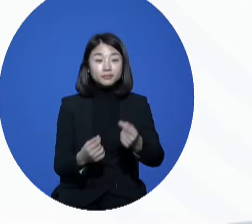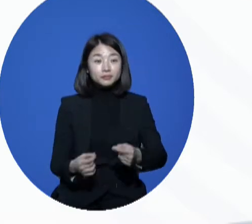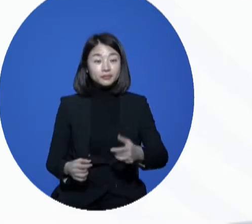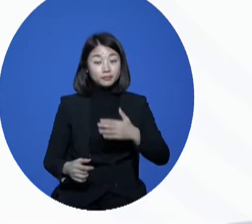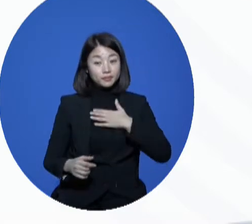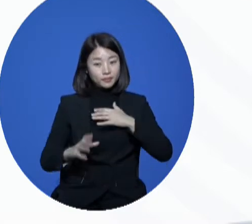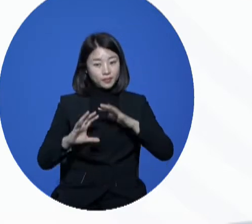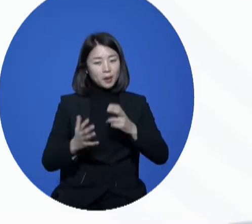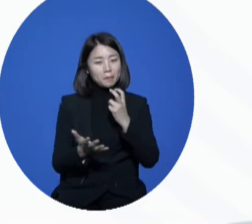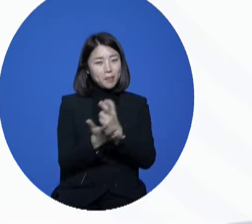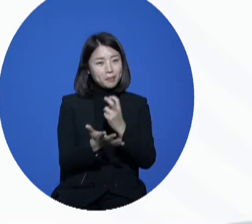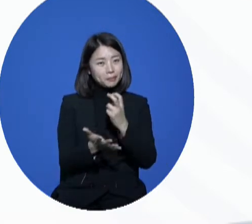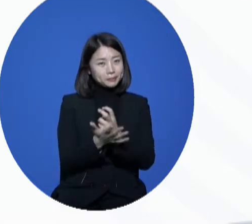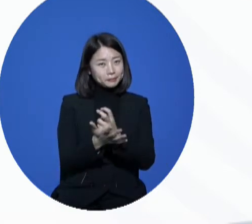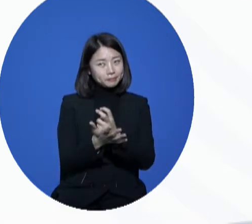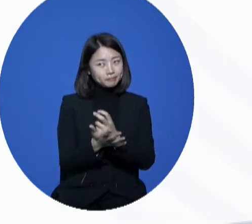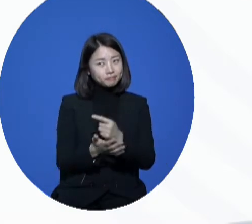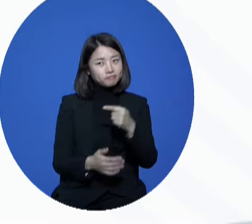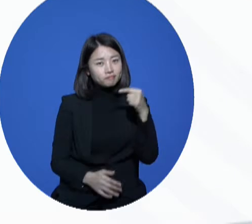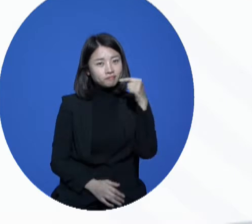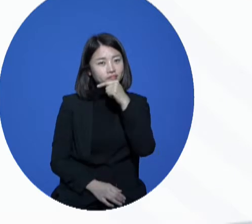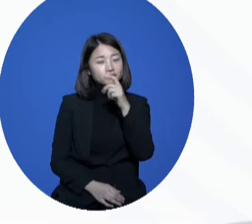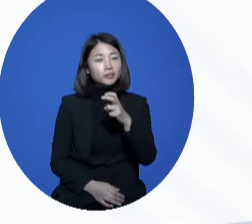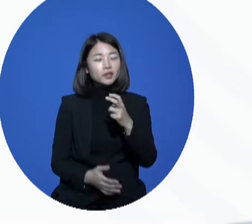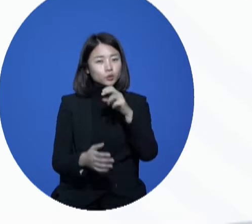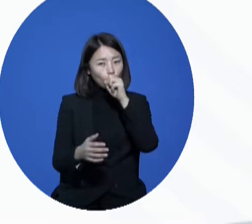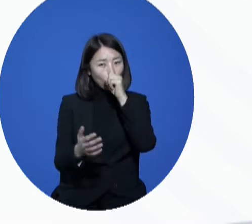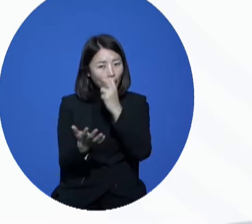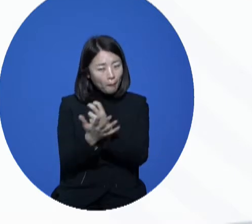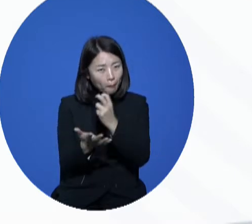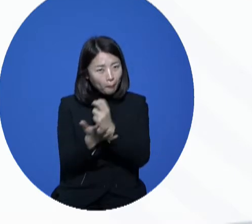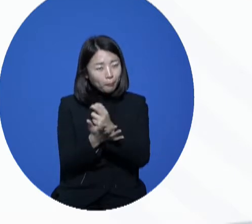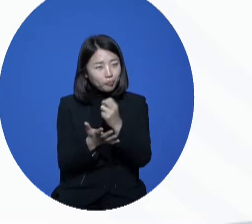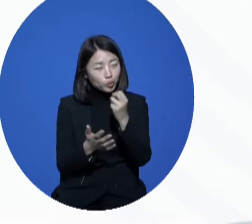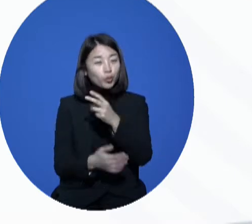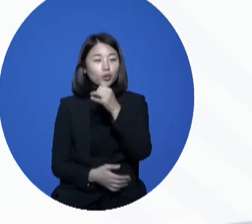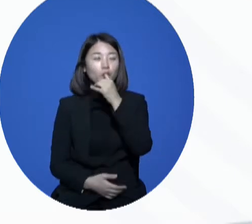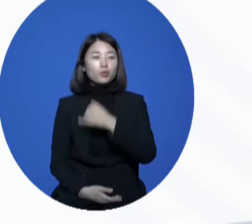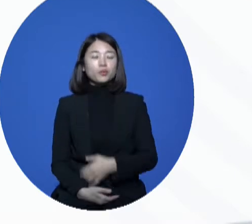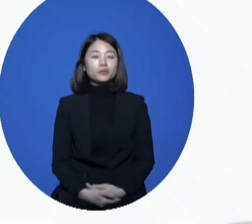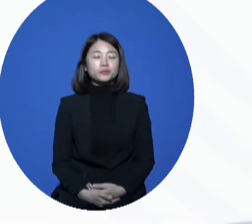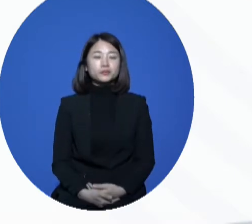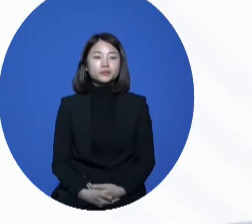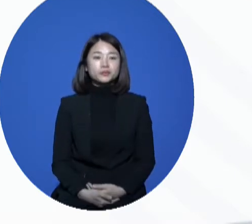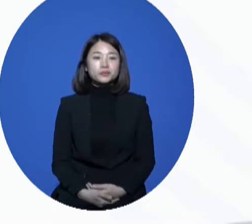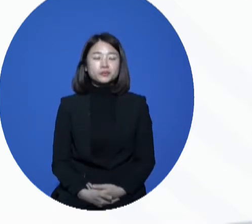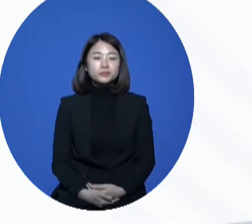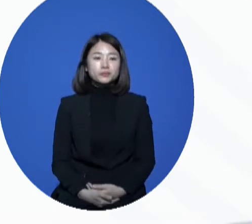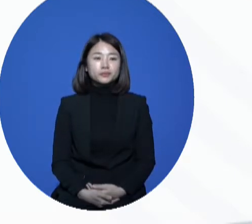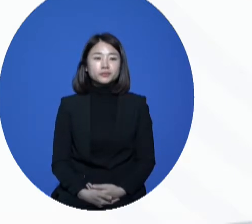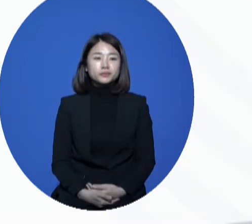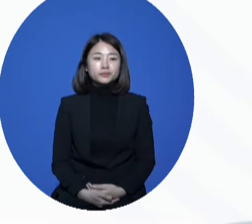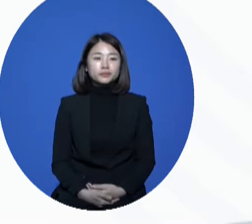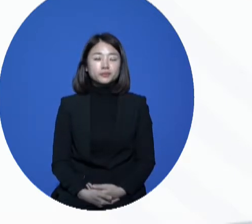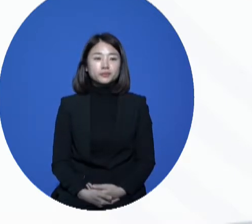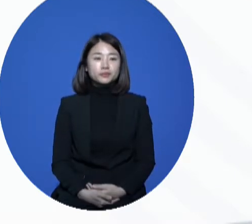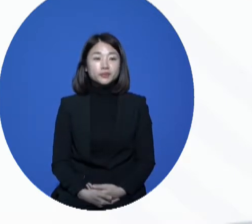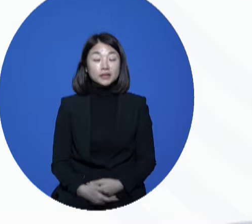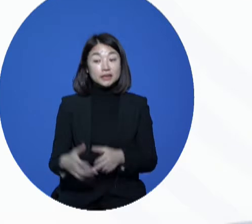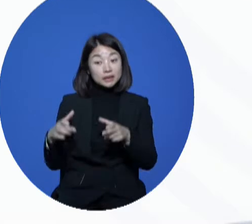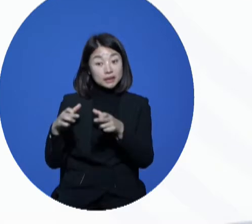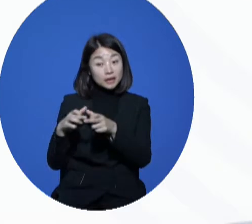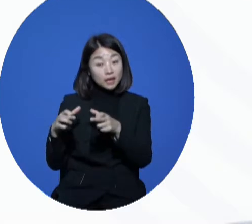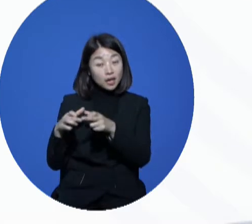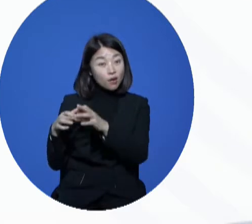핀란드에는 좋은 법 체계가 갖추어져 있습니다. 좋은 법들이 있고 그렇기 때문에